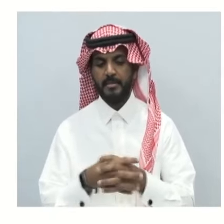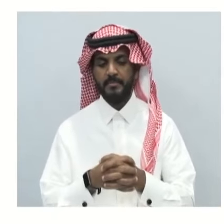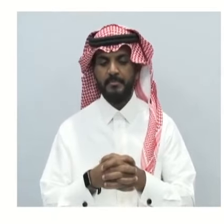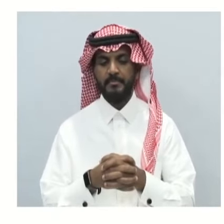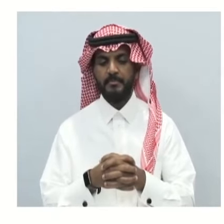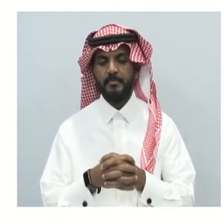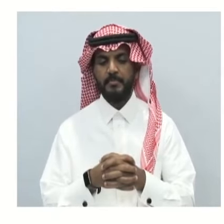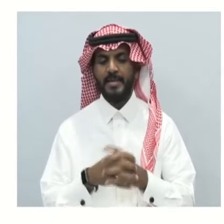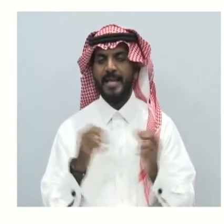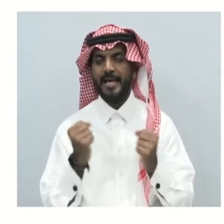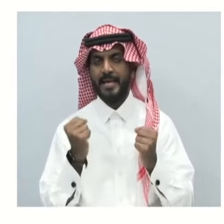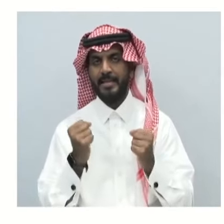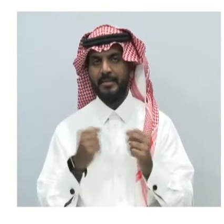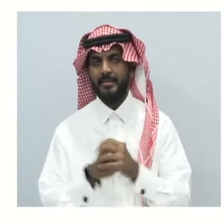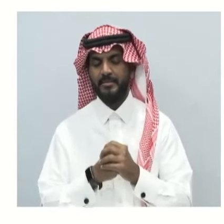والمجتمع الاعياد